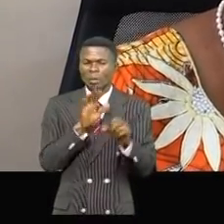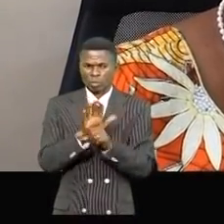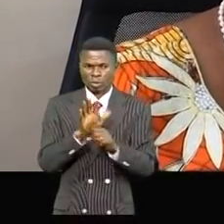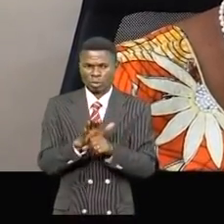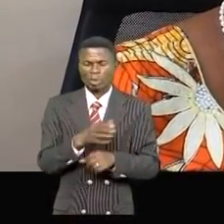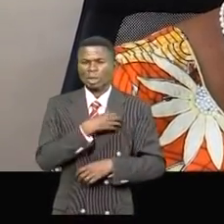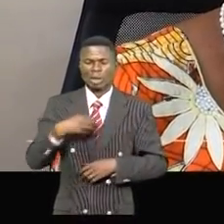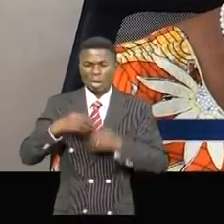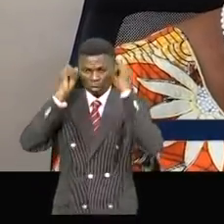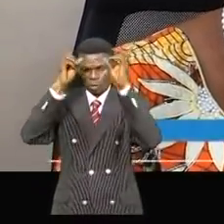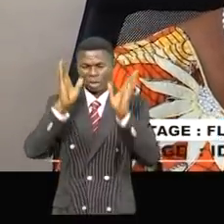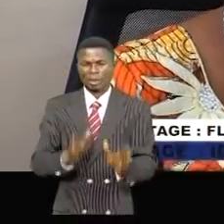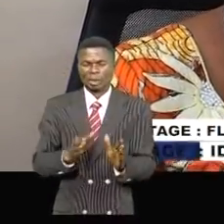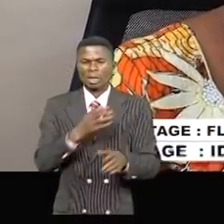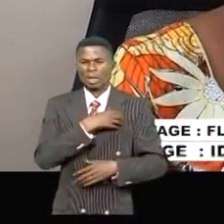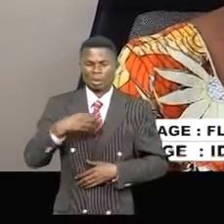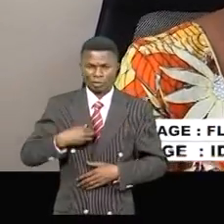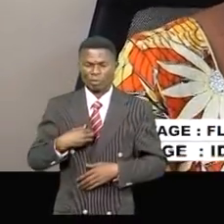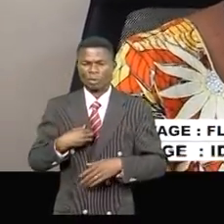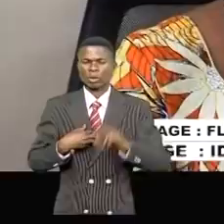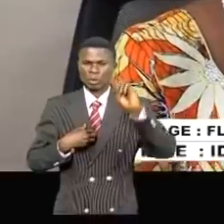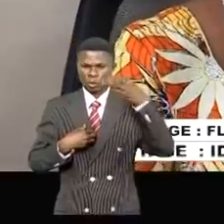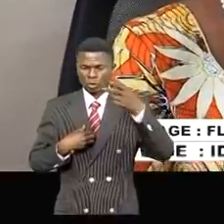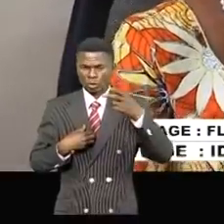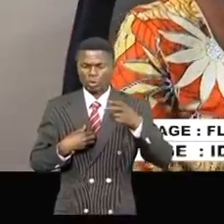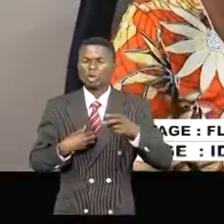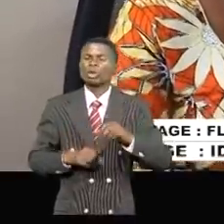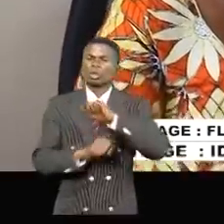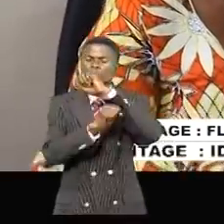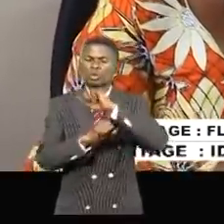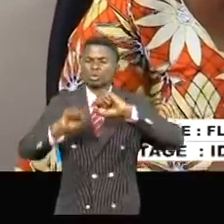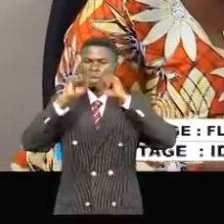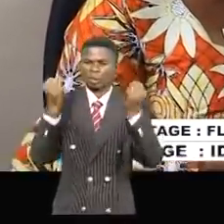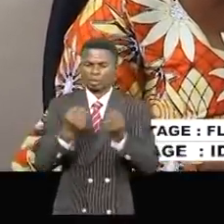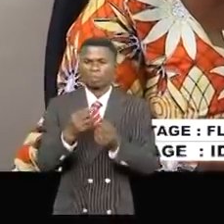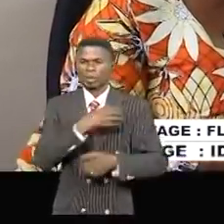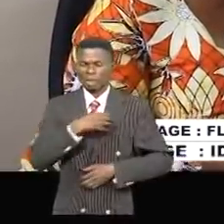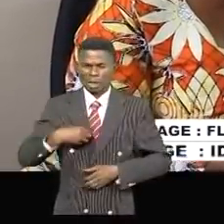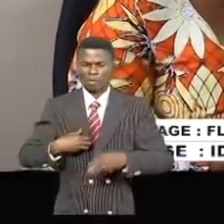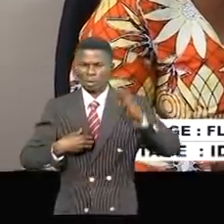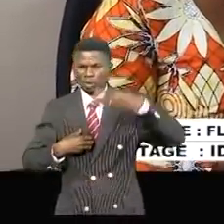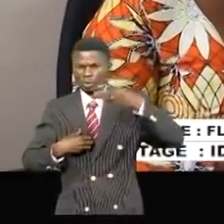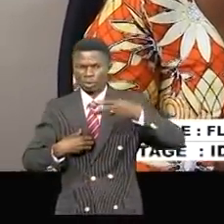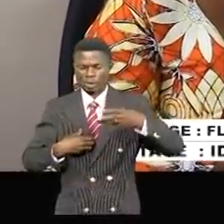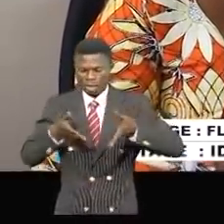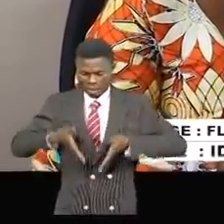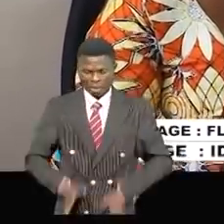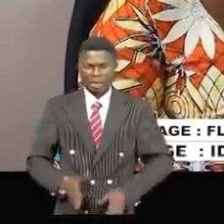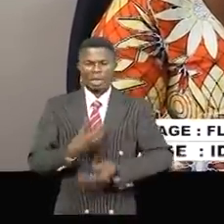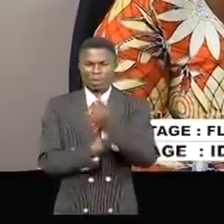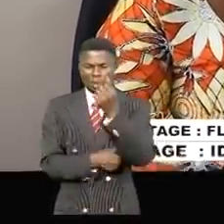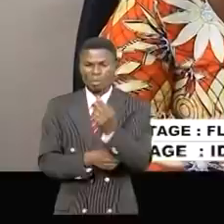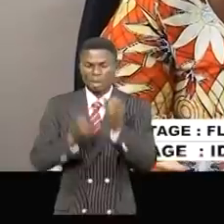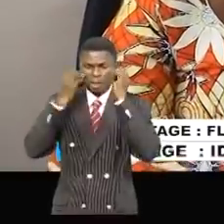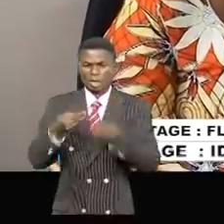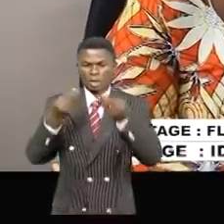femme éducatrice, la femme qui est le socle de la société, et donc la femme qui met au monde et qui